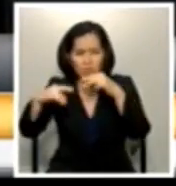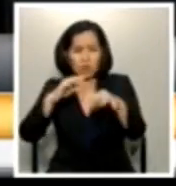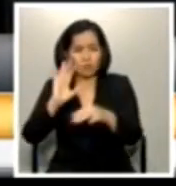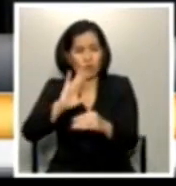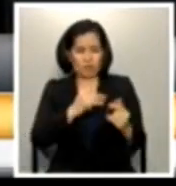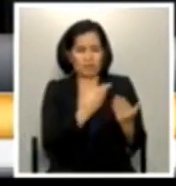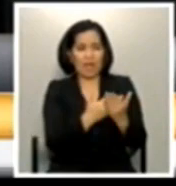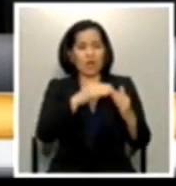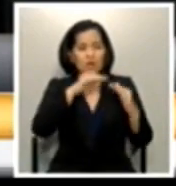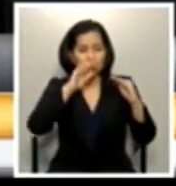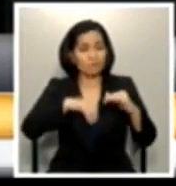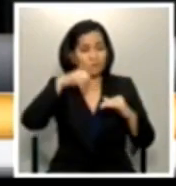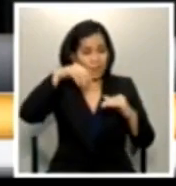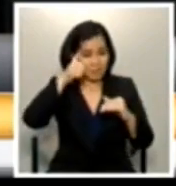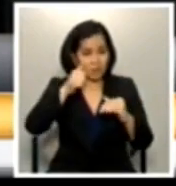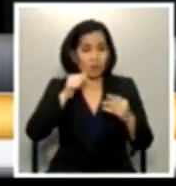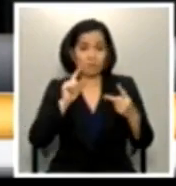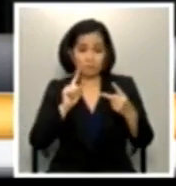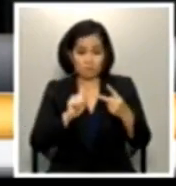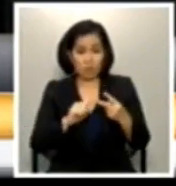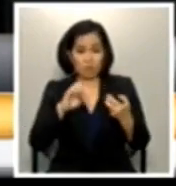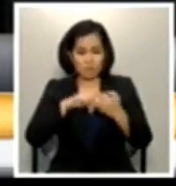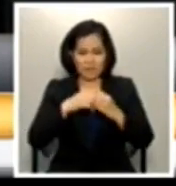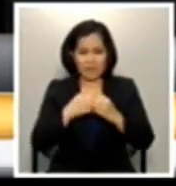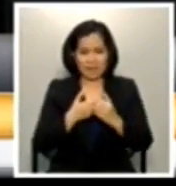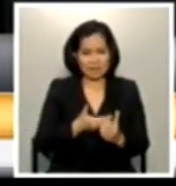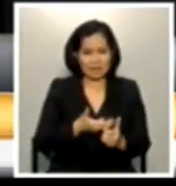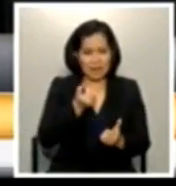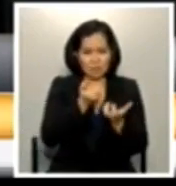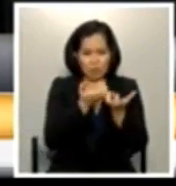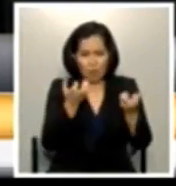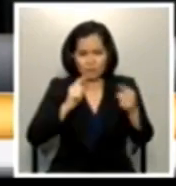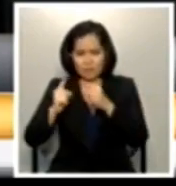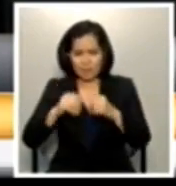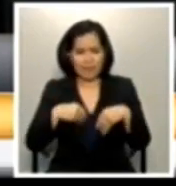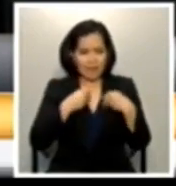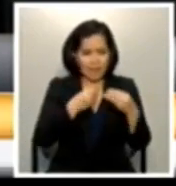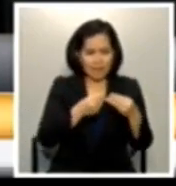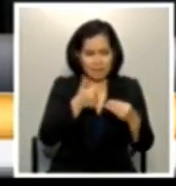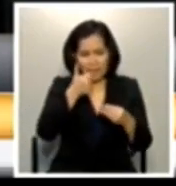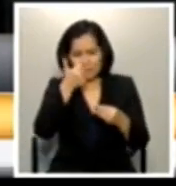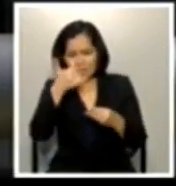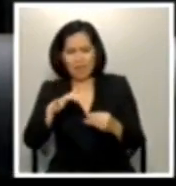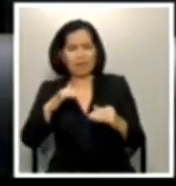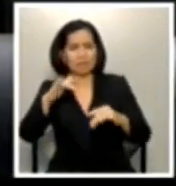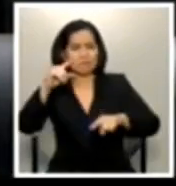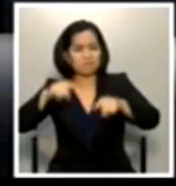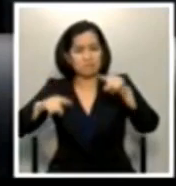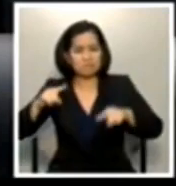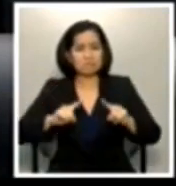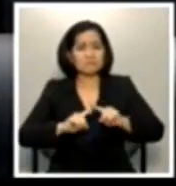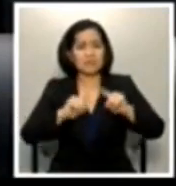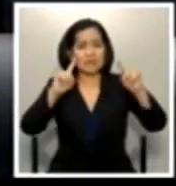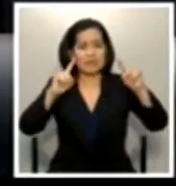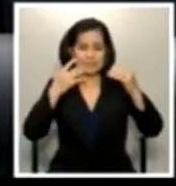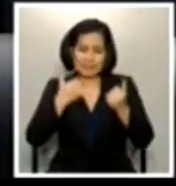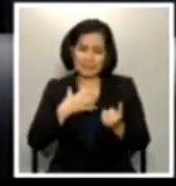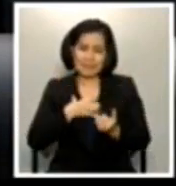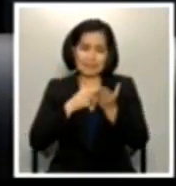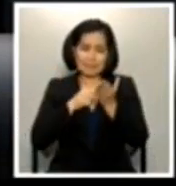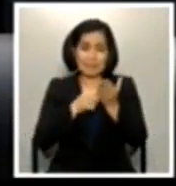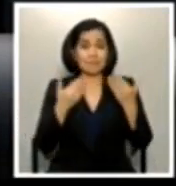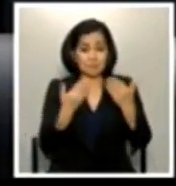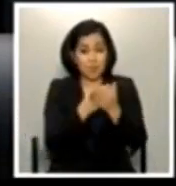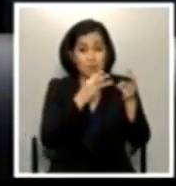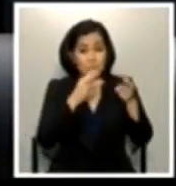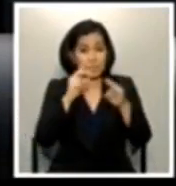กับ2ความไม่ยุติธรรมในการได้รับนะครับสิ่งของหรือสวัสดิการต่างๆผ่านจากเงินกองทุนฉะนั้นผมจึงขอเสนอครับท่านประธ